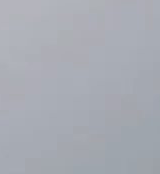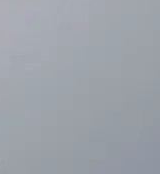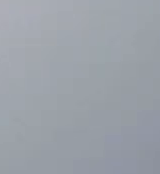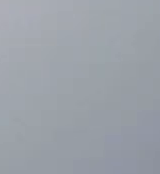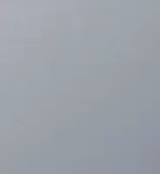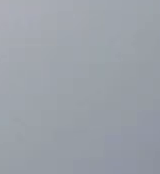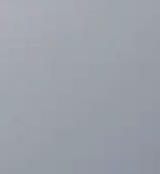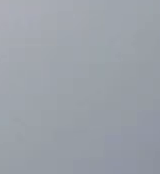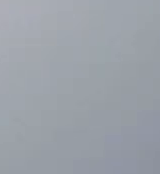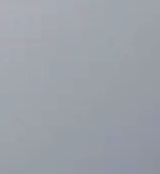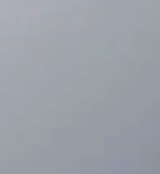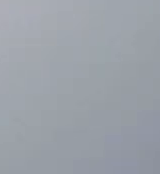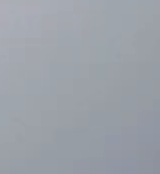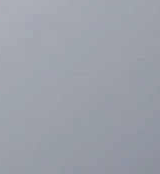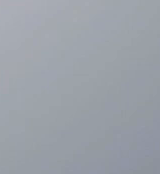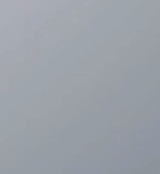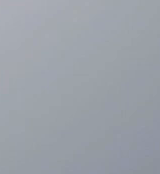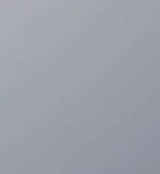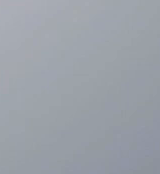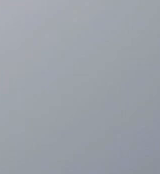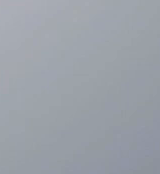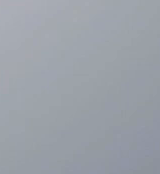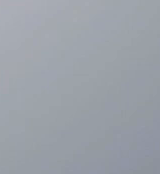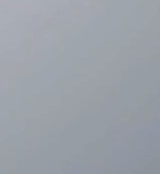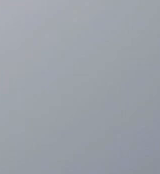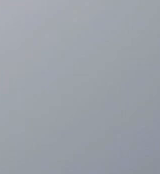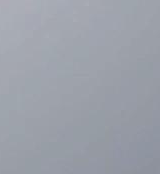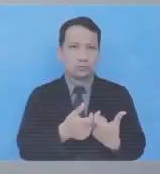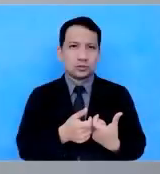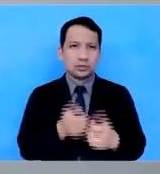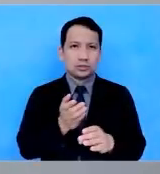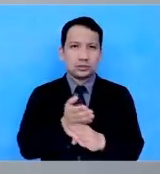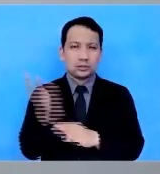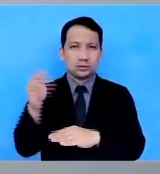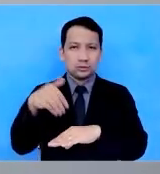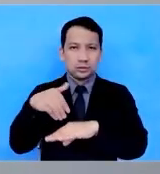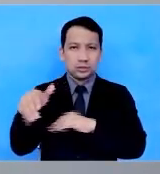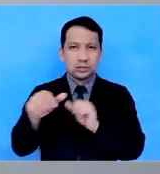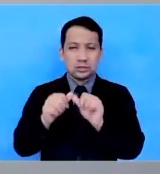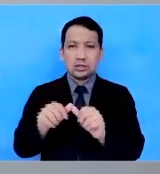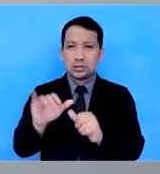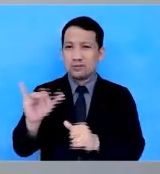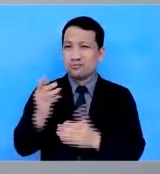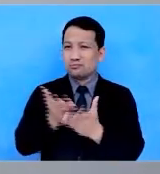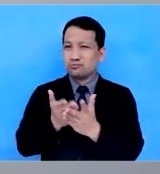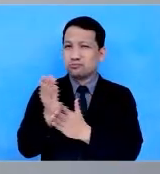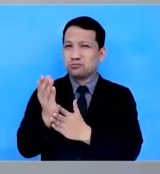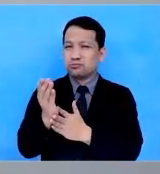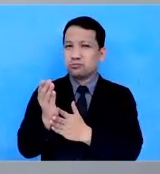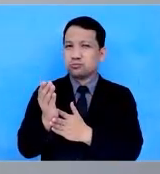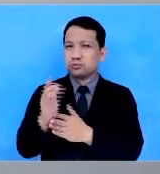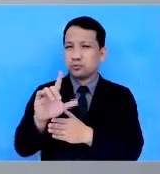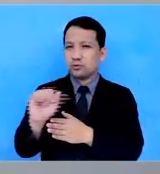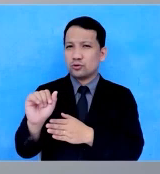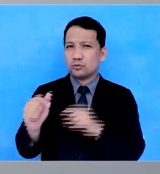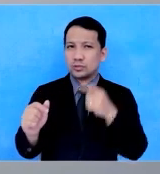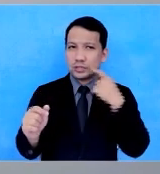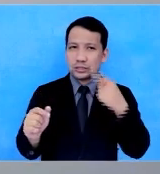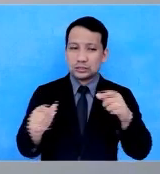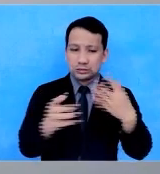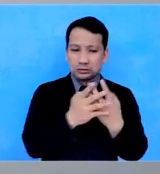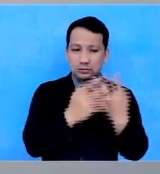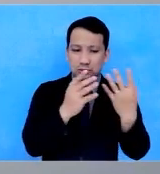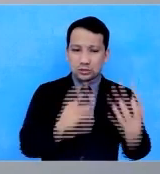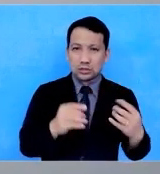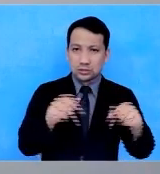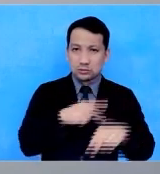Japan. Pero kakaiba ang modus ng grupo. Dinidirect nila ang pagnanakaw sa Japan via long distance mula sa kanilang detention center dito